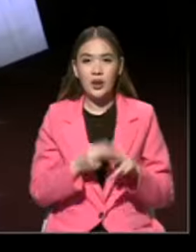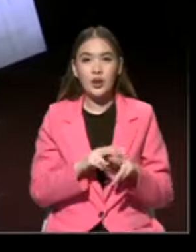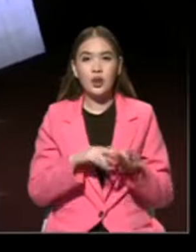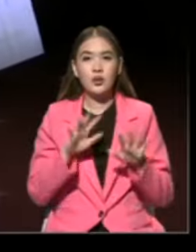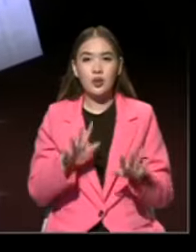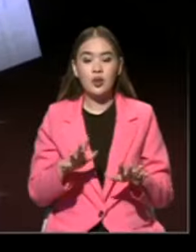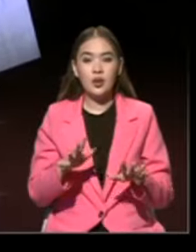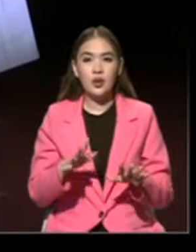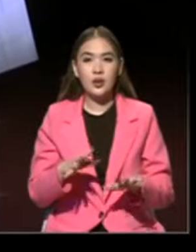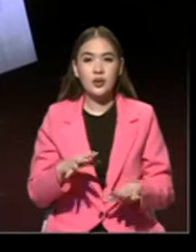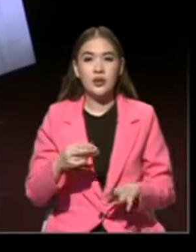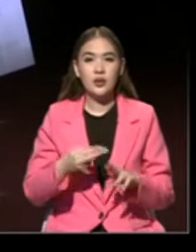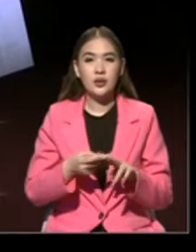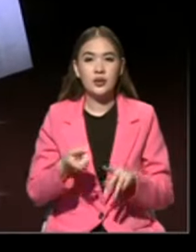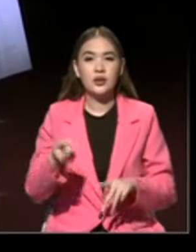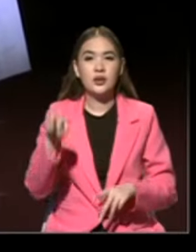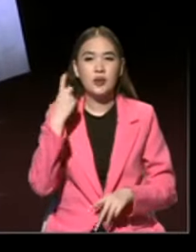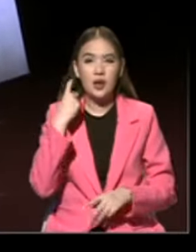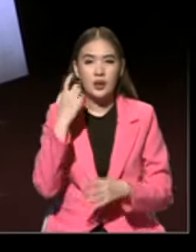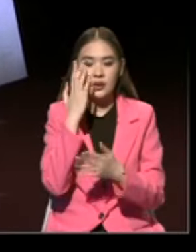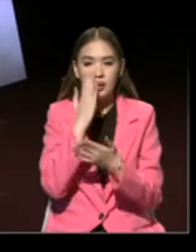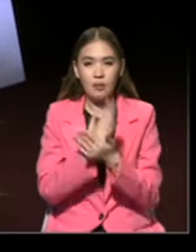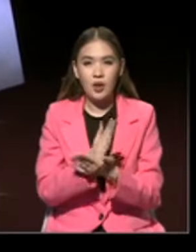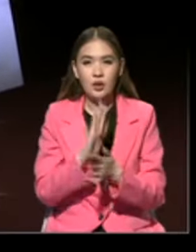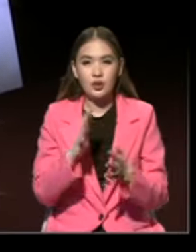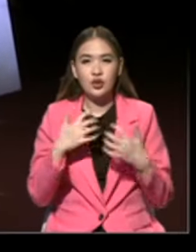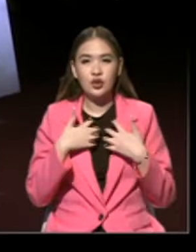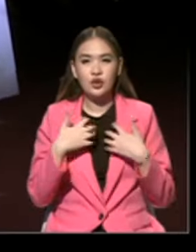сырғасы бар, тіркелген мал төленеді деп. Жоқ, олай емес.